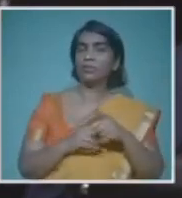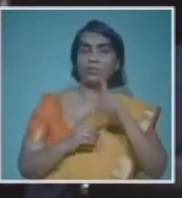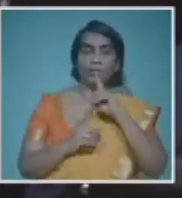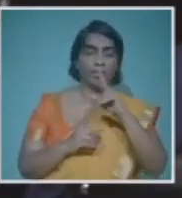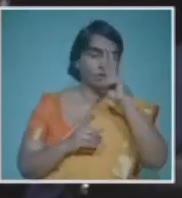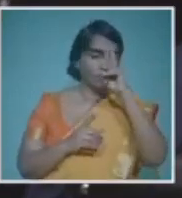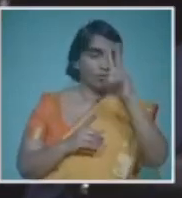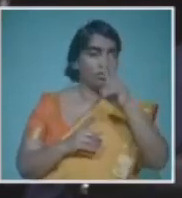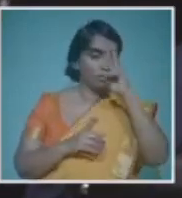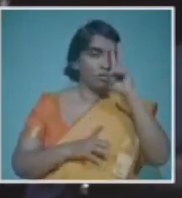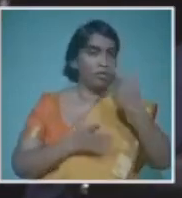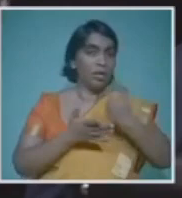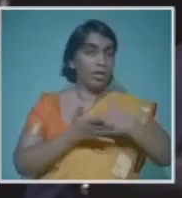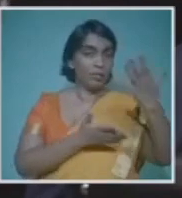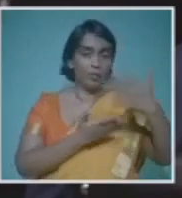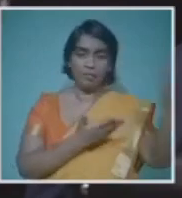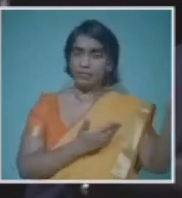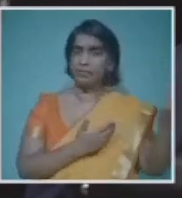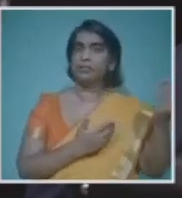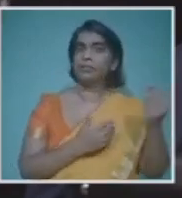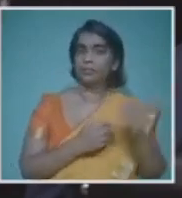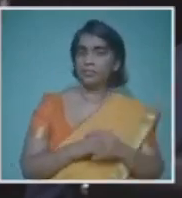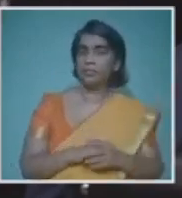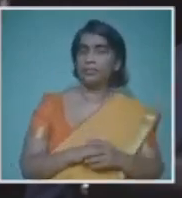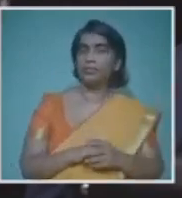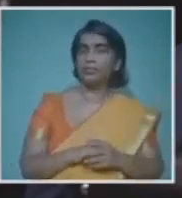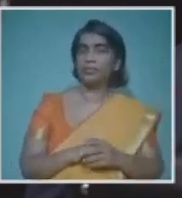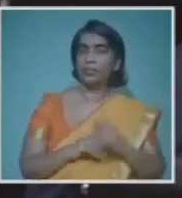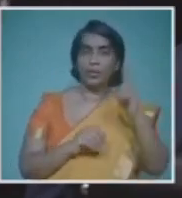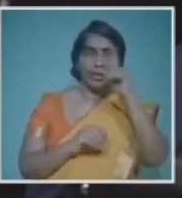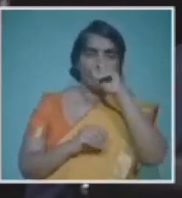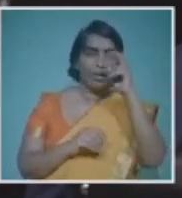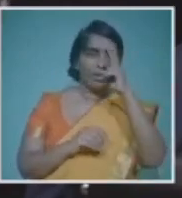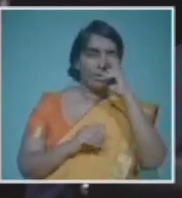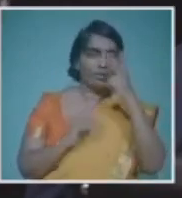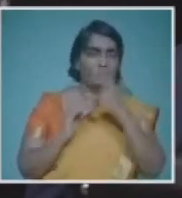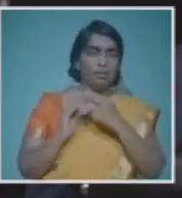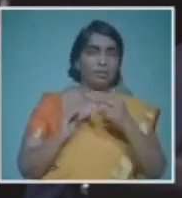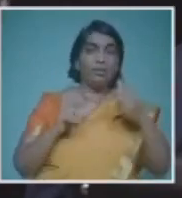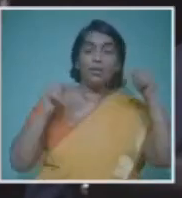සති දෙකෙන් දෙකට ප්‍රගතිය වාර්තා කරන්න කියලා මුල මාසයක් දෙකක් කරා